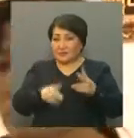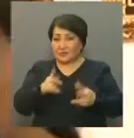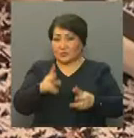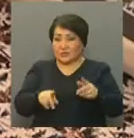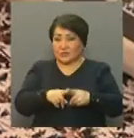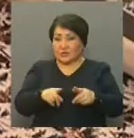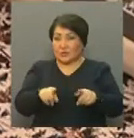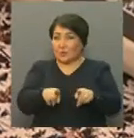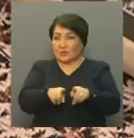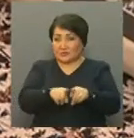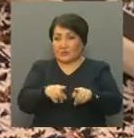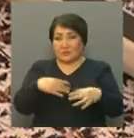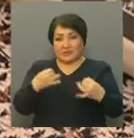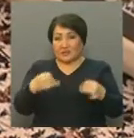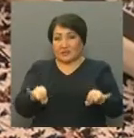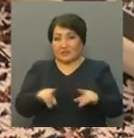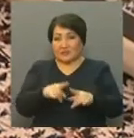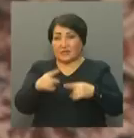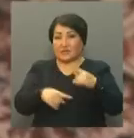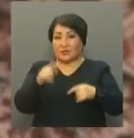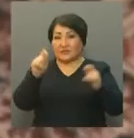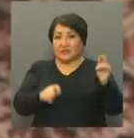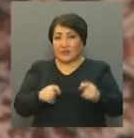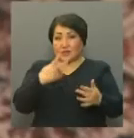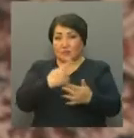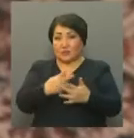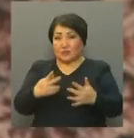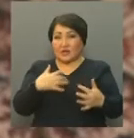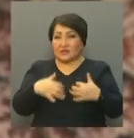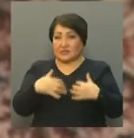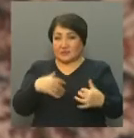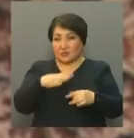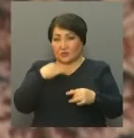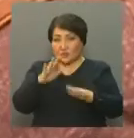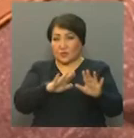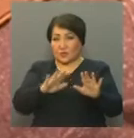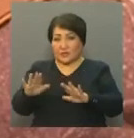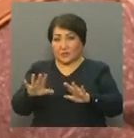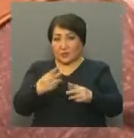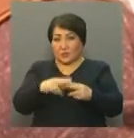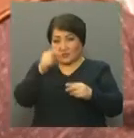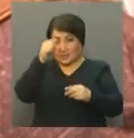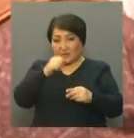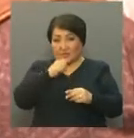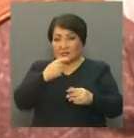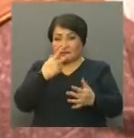қалдым. Дәстүрлі фестивальді көруге асыққандар көп. Көрме осы айдың соңына дейін жалғасады. Оны тегін тамашалауға болады.